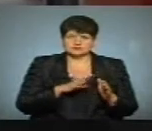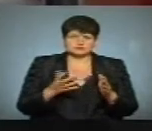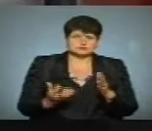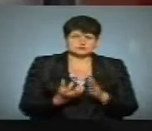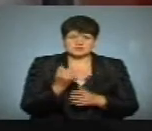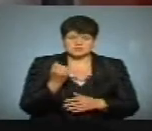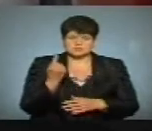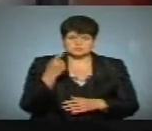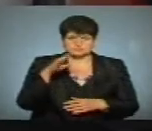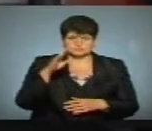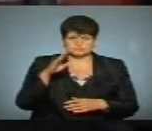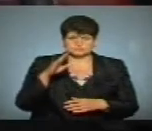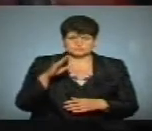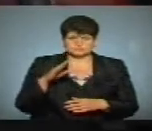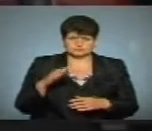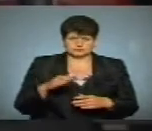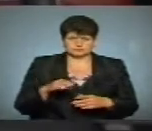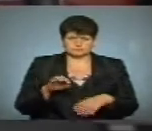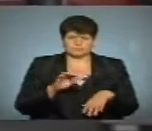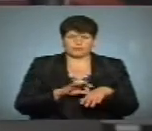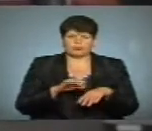знайдено потерпілих, яких